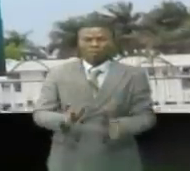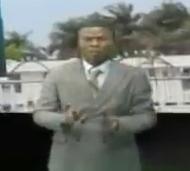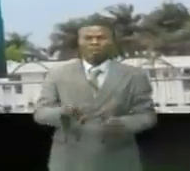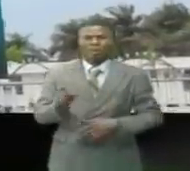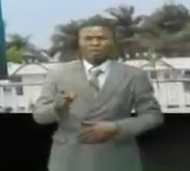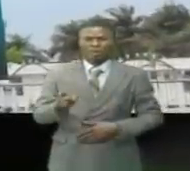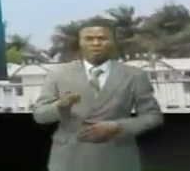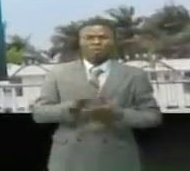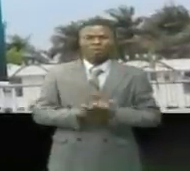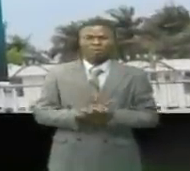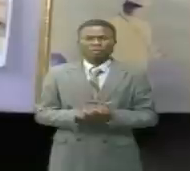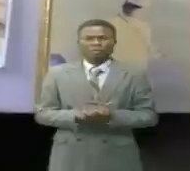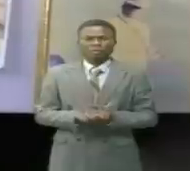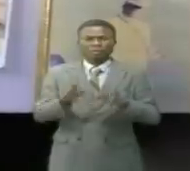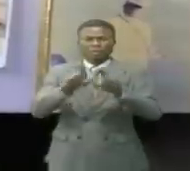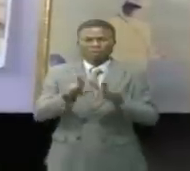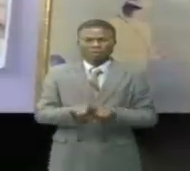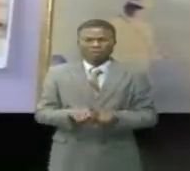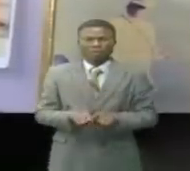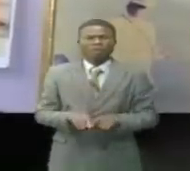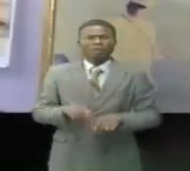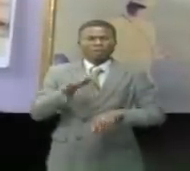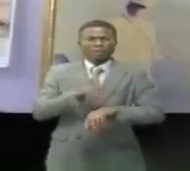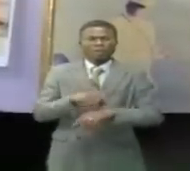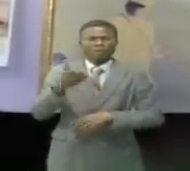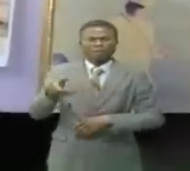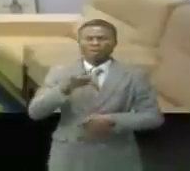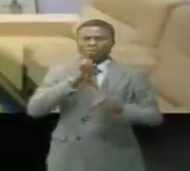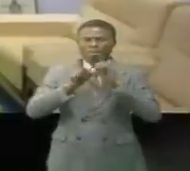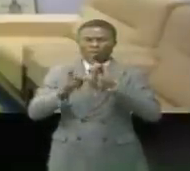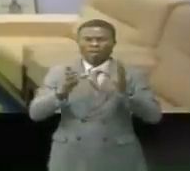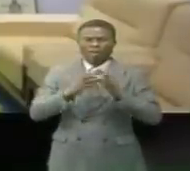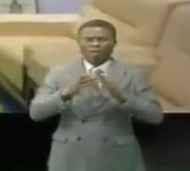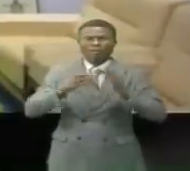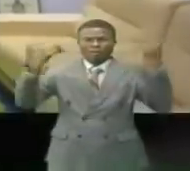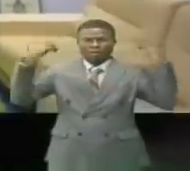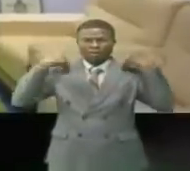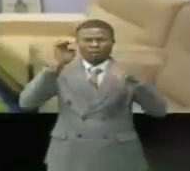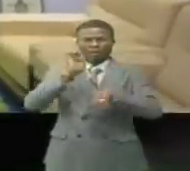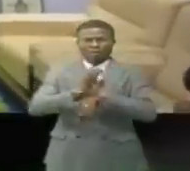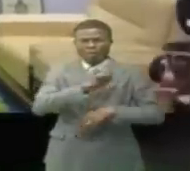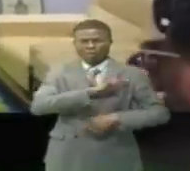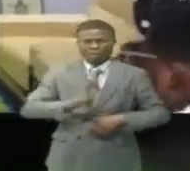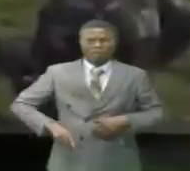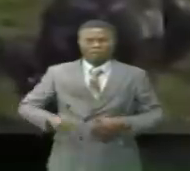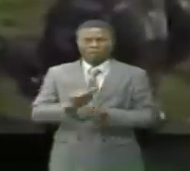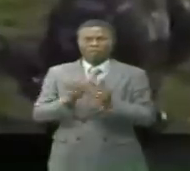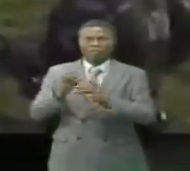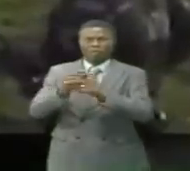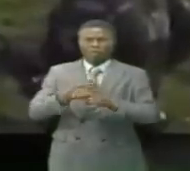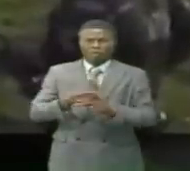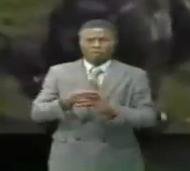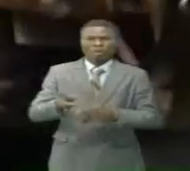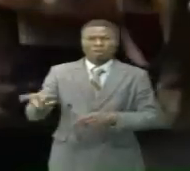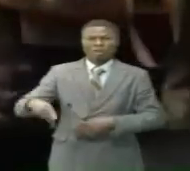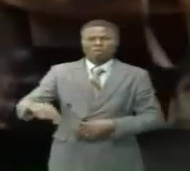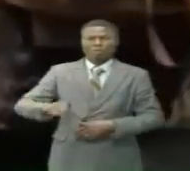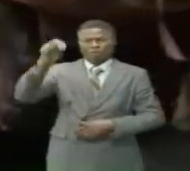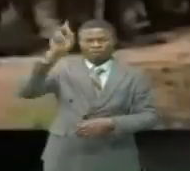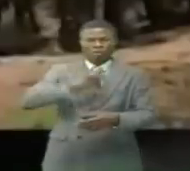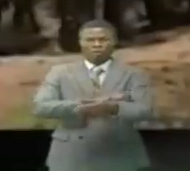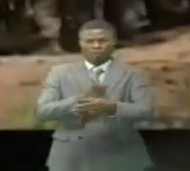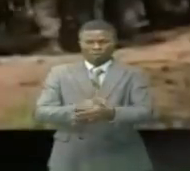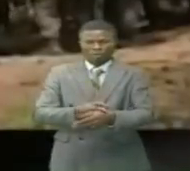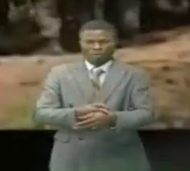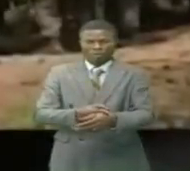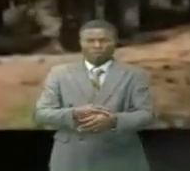Kimbangu Kiangani et par la même occasion échanger avec lui sur la situation sécuritaire dans la province du Nord Kivu